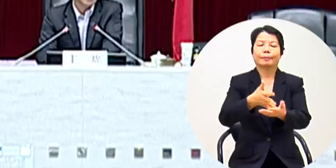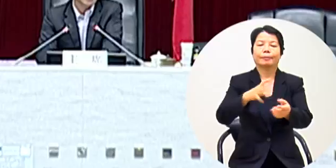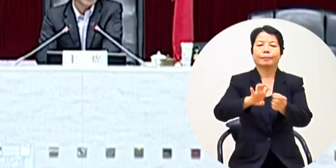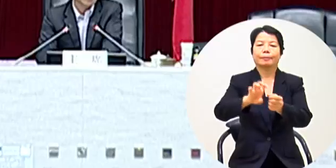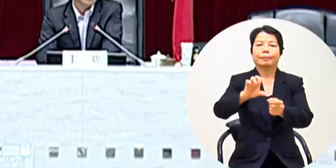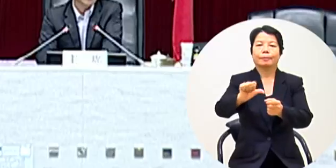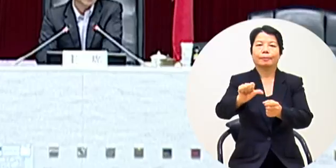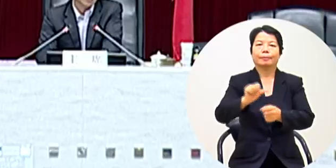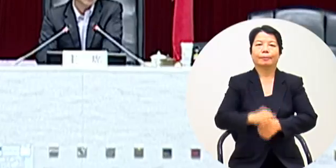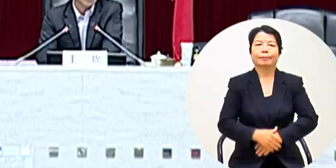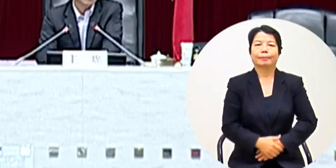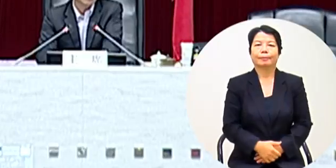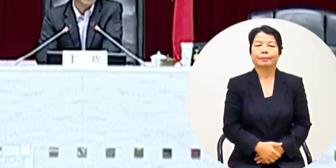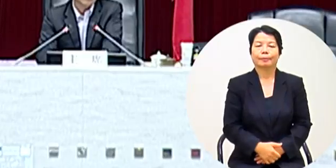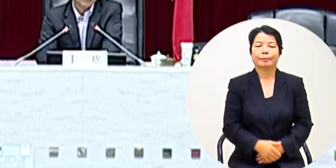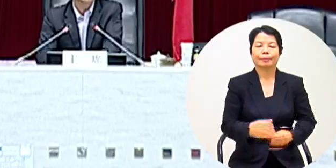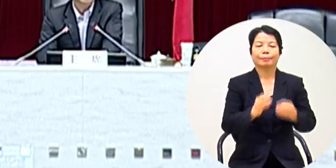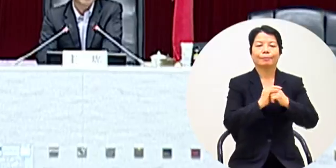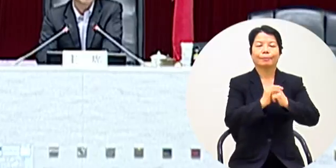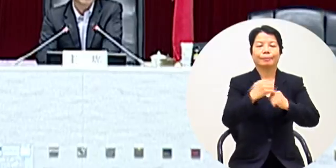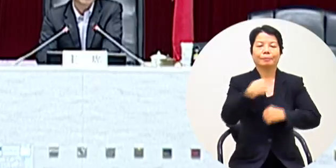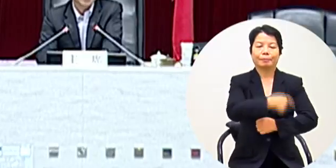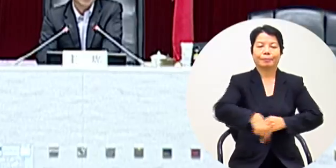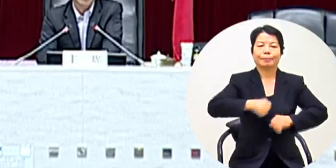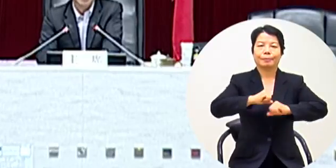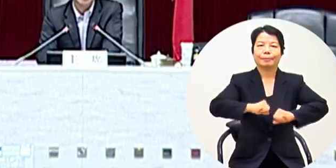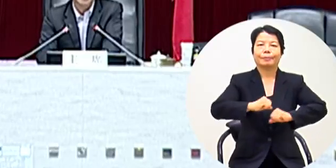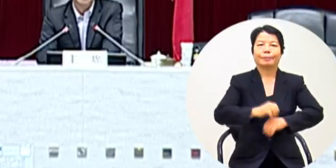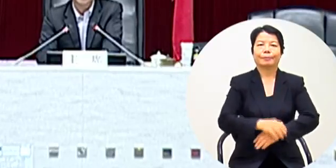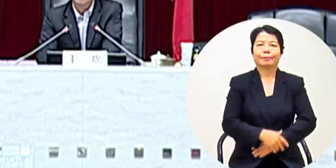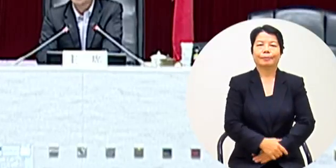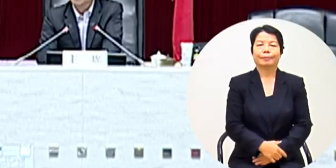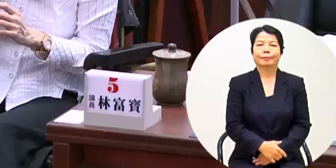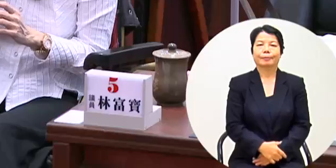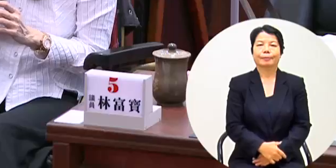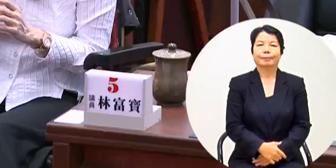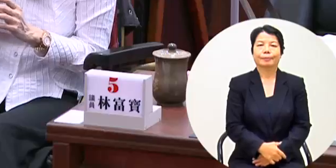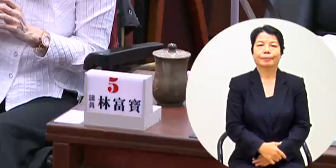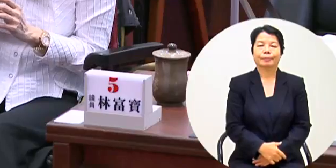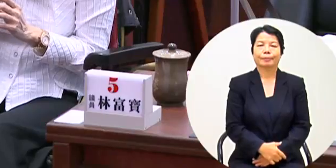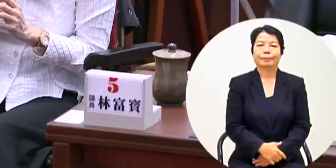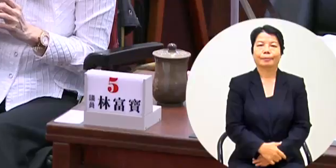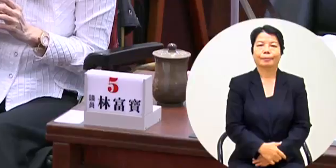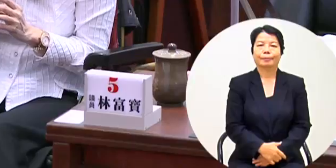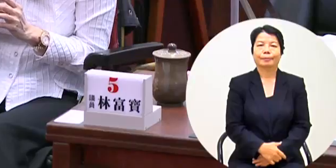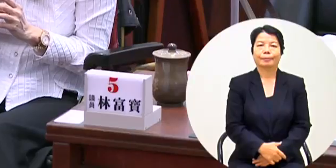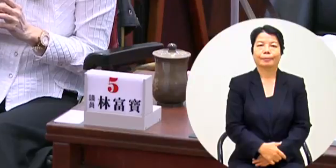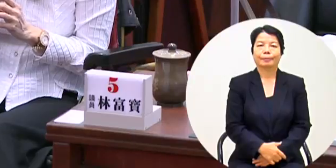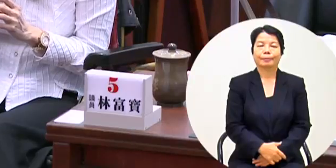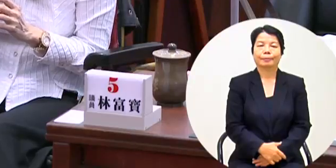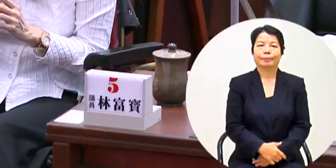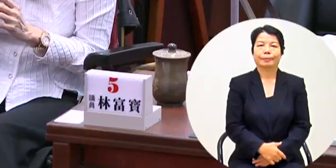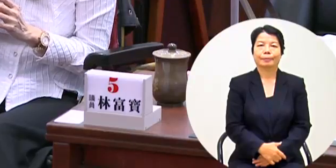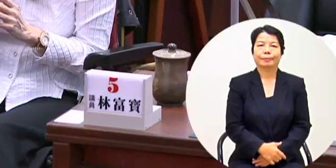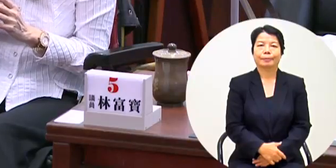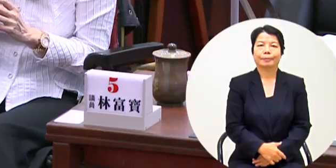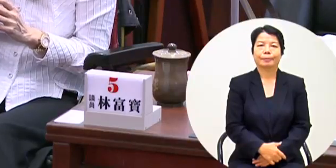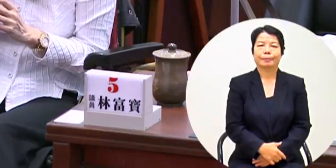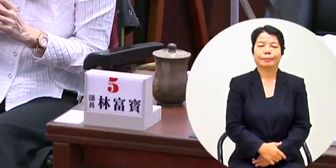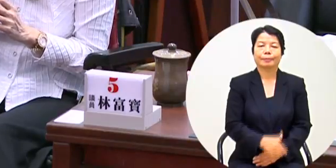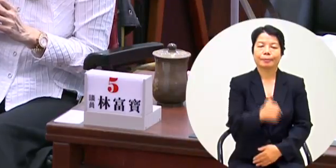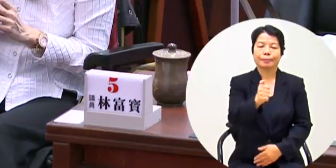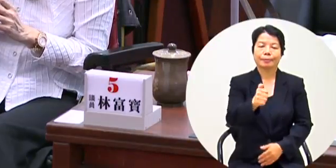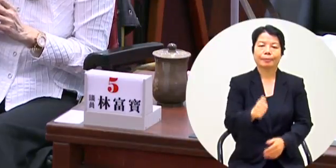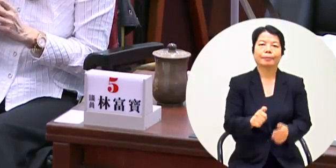日健康啊齁，早日康复。好，开始。 谢谢，谢谢我们副议长齁，今天